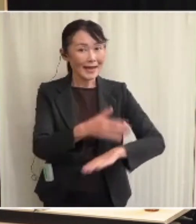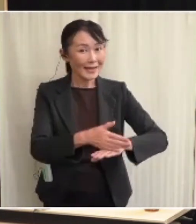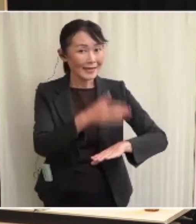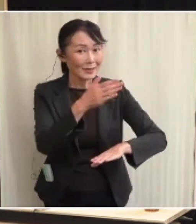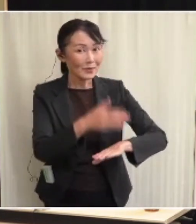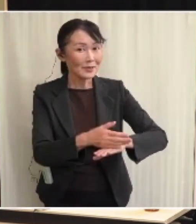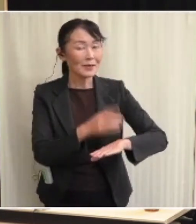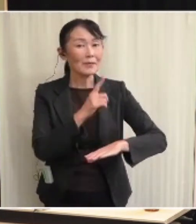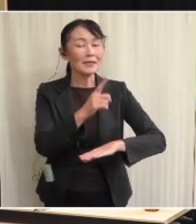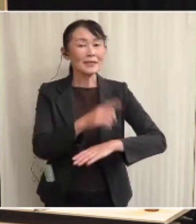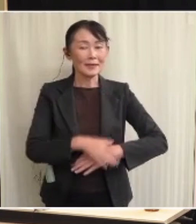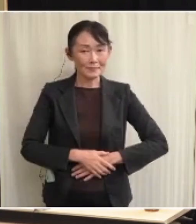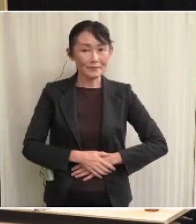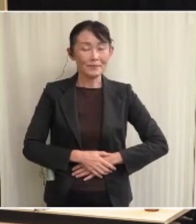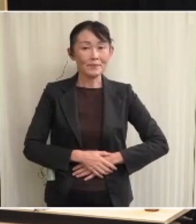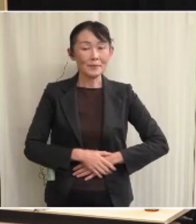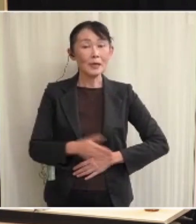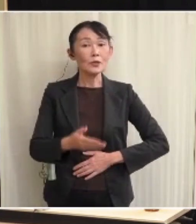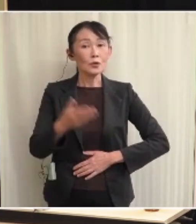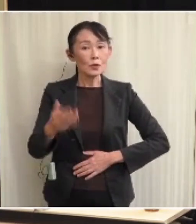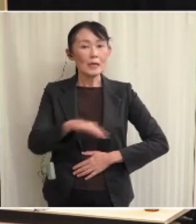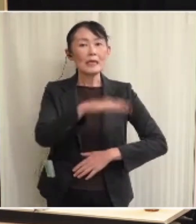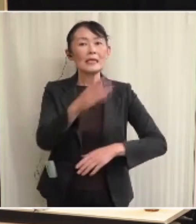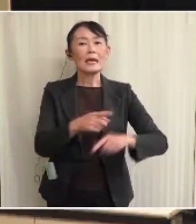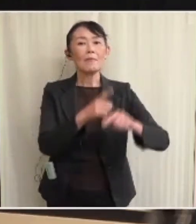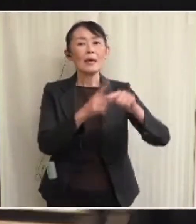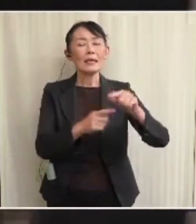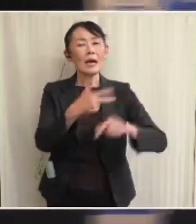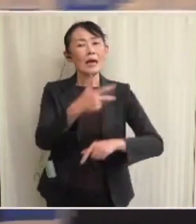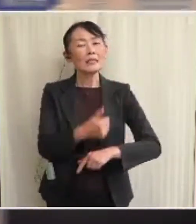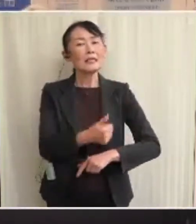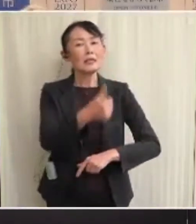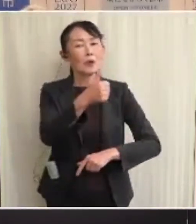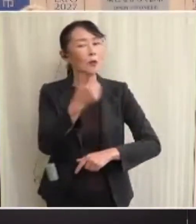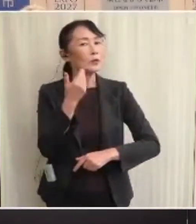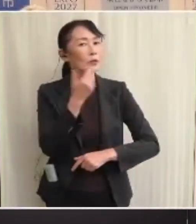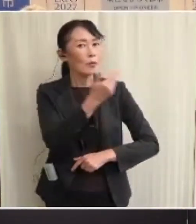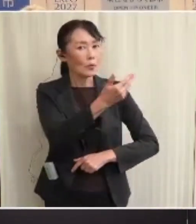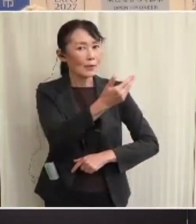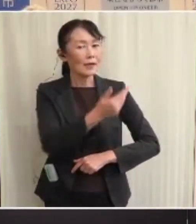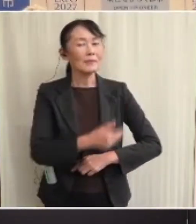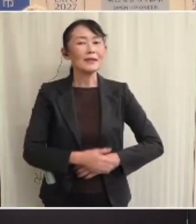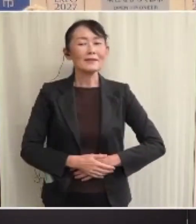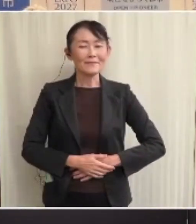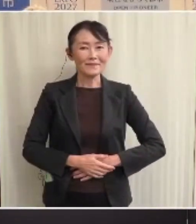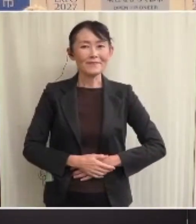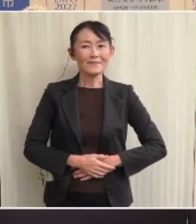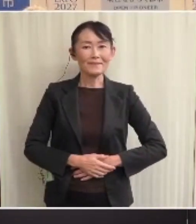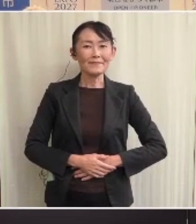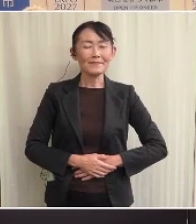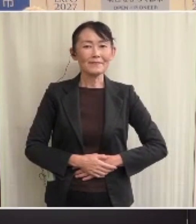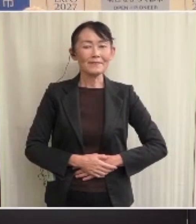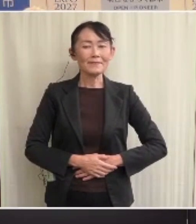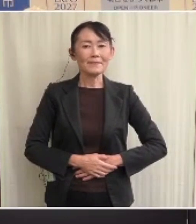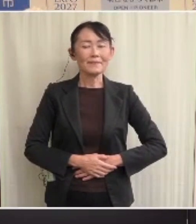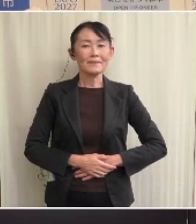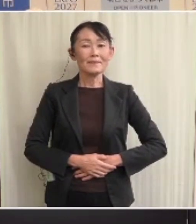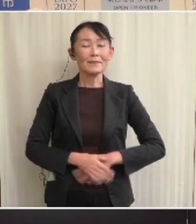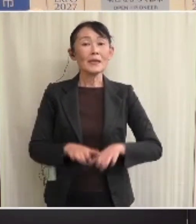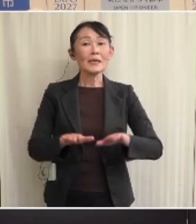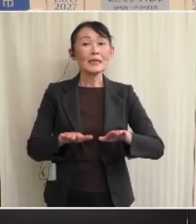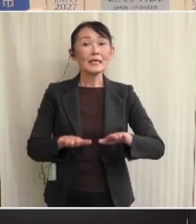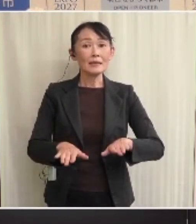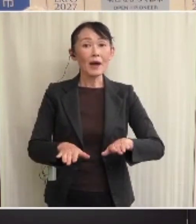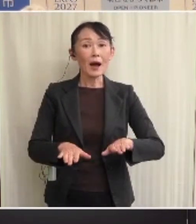はい、続いて山中市長にお伺いしたいです。 はい、 今おっしゃったように